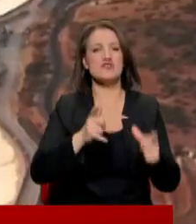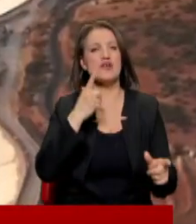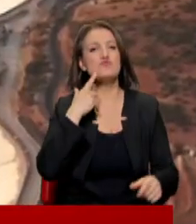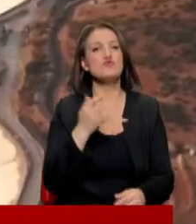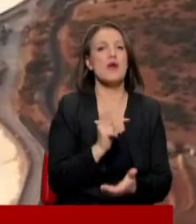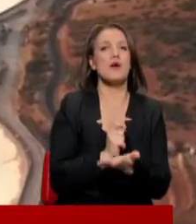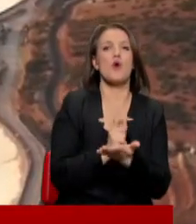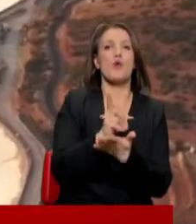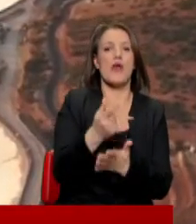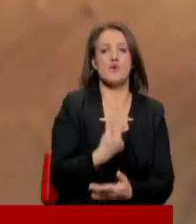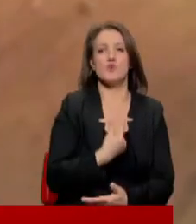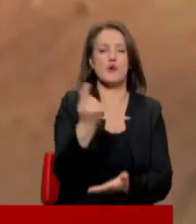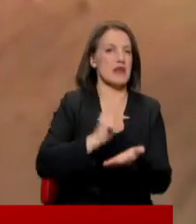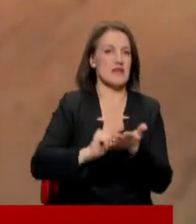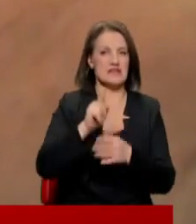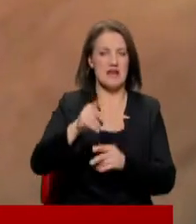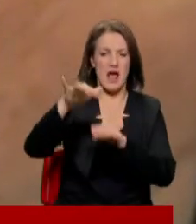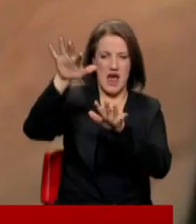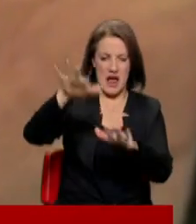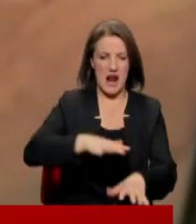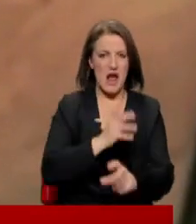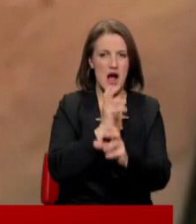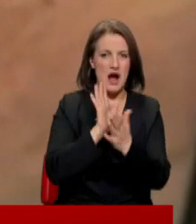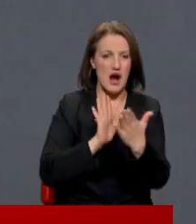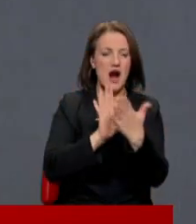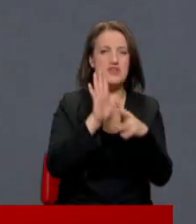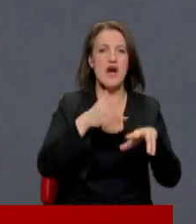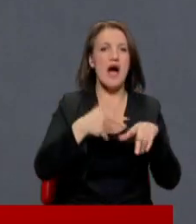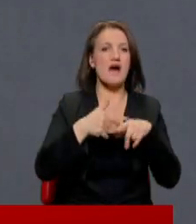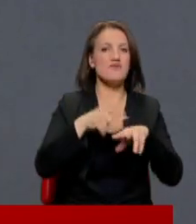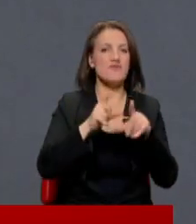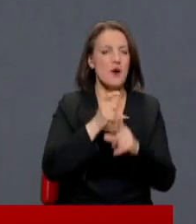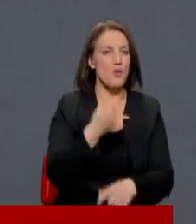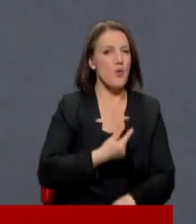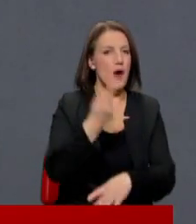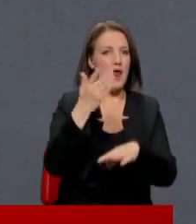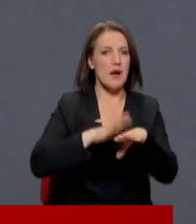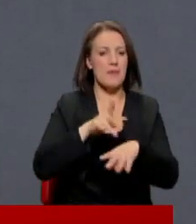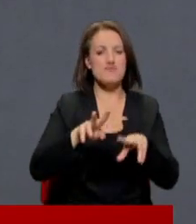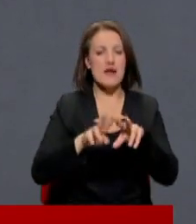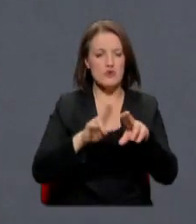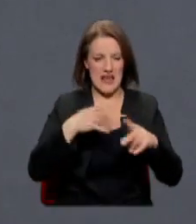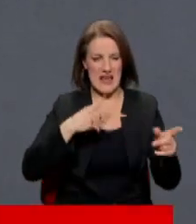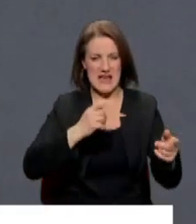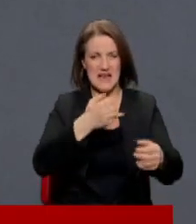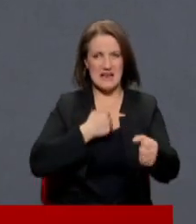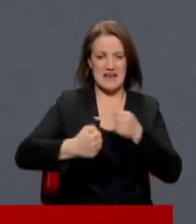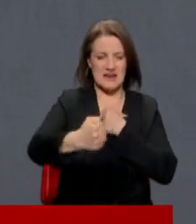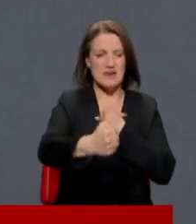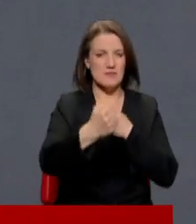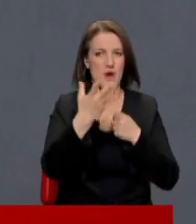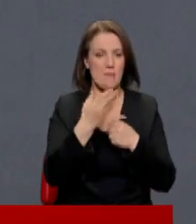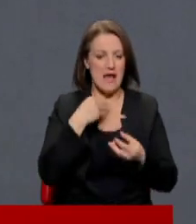Müdürlüğü'ne gönderdiği uyarı yazısı. Heyelana karşı uyarmış AFAD. Aslında Murat Kurum'un yerinde olsam, susuz